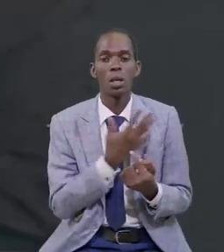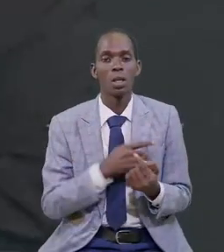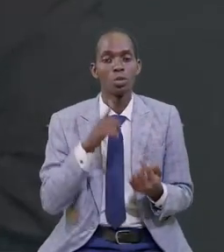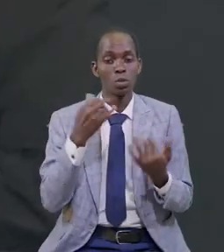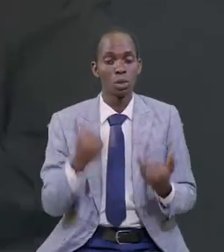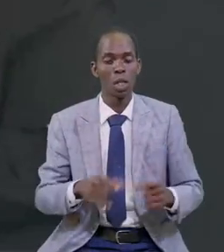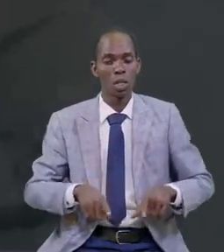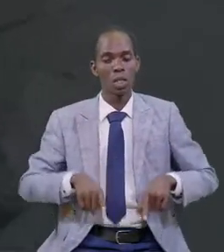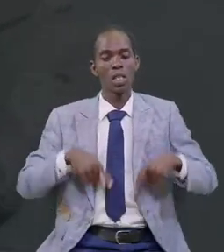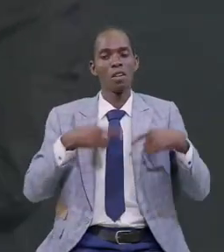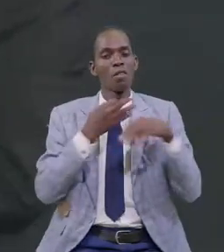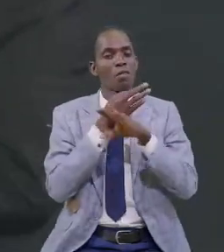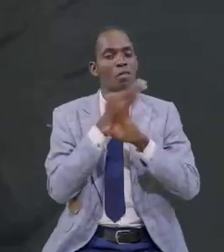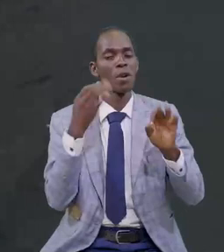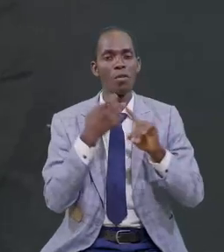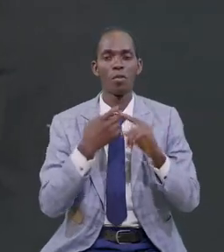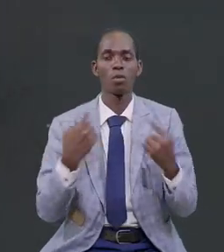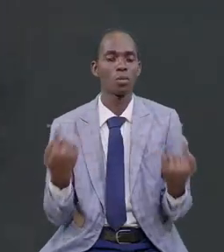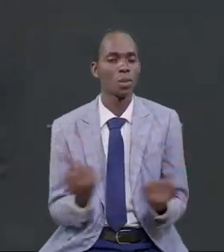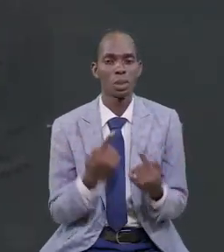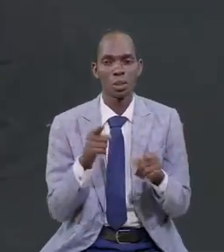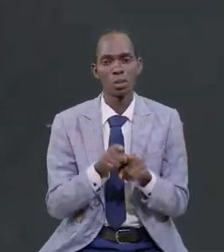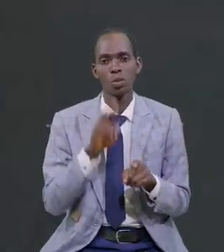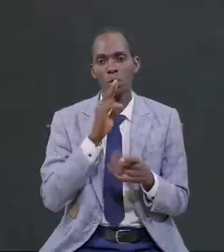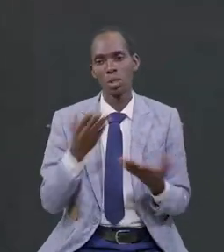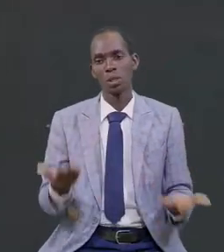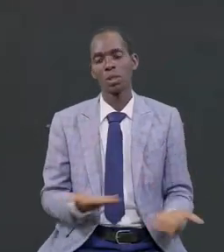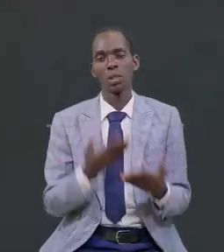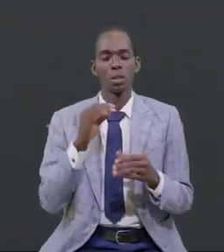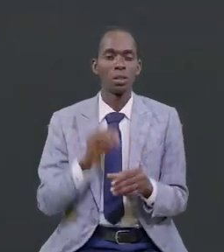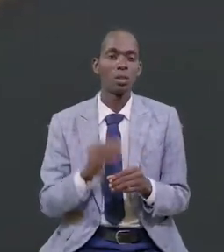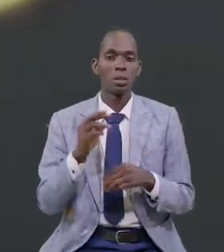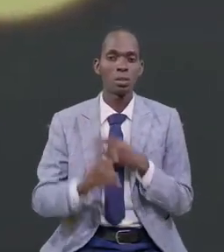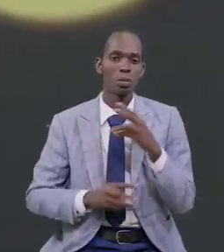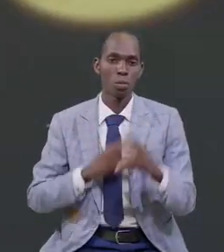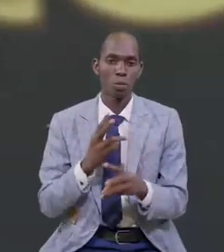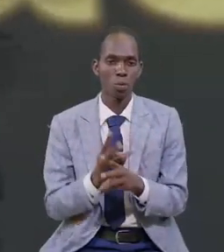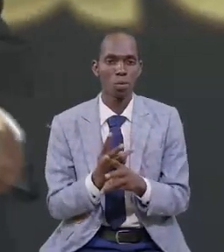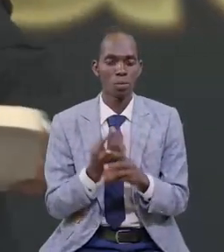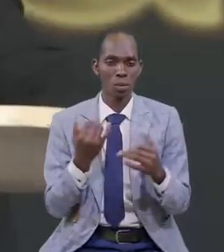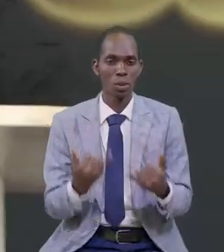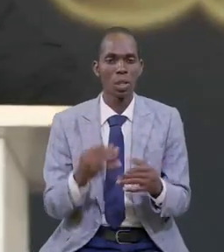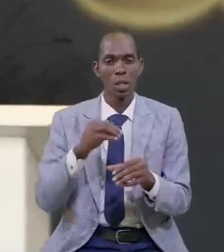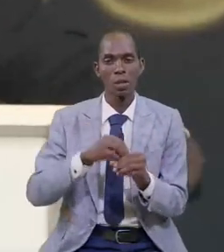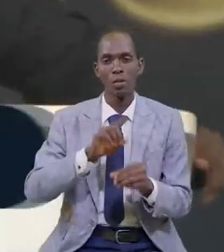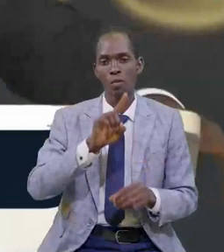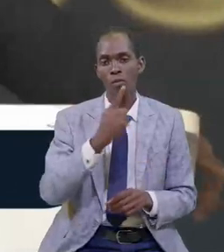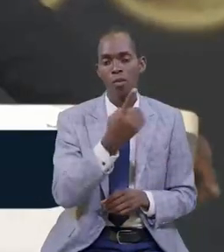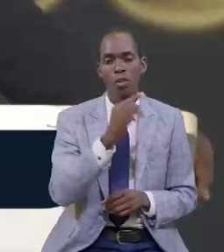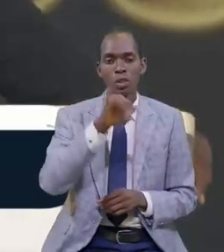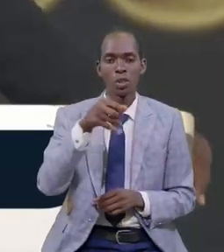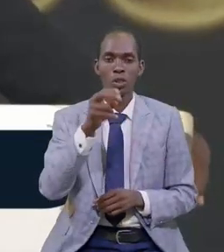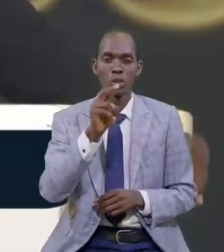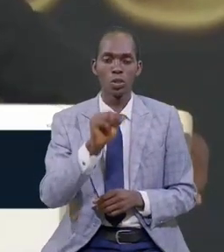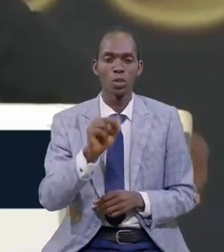affranchie du péché pendant que vous êtes dans le monde 1er Jean chapitre 3